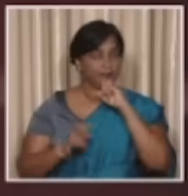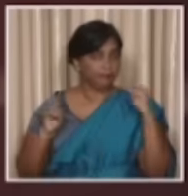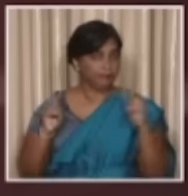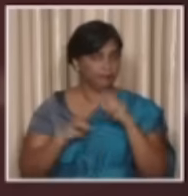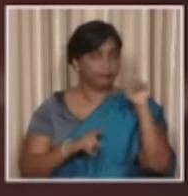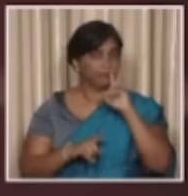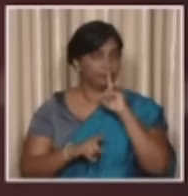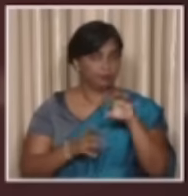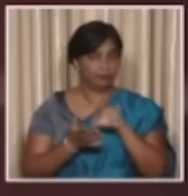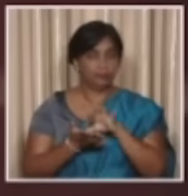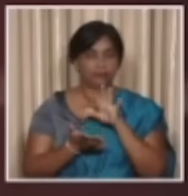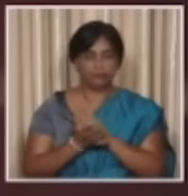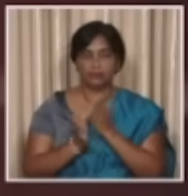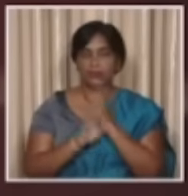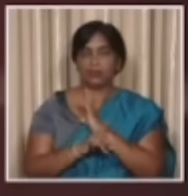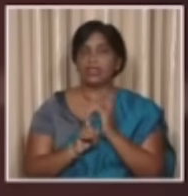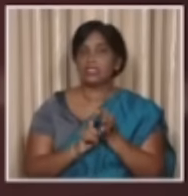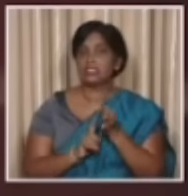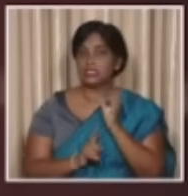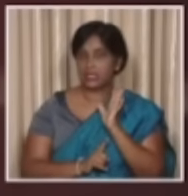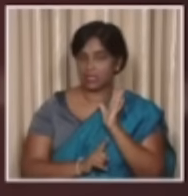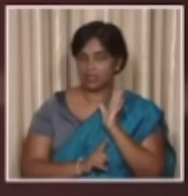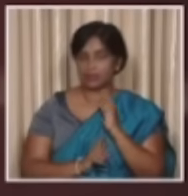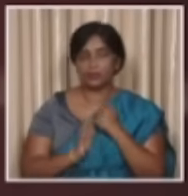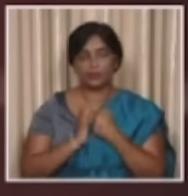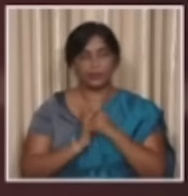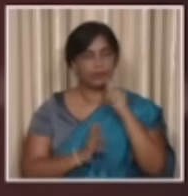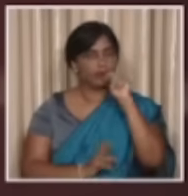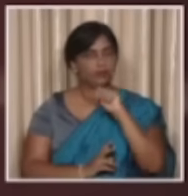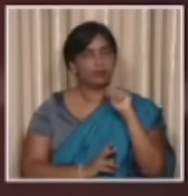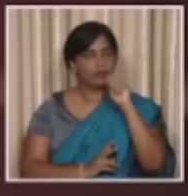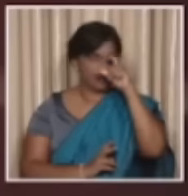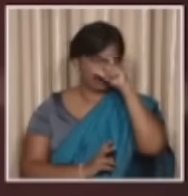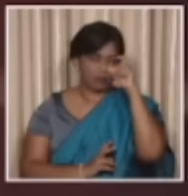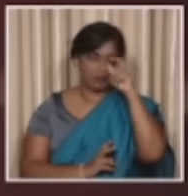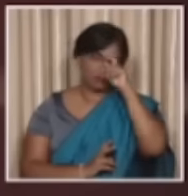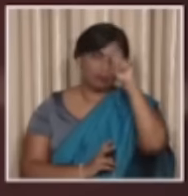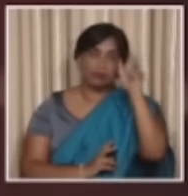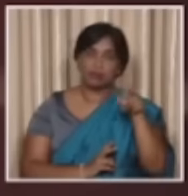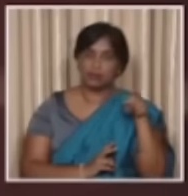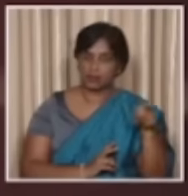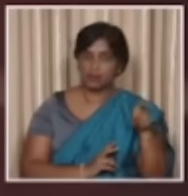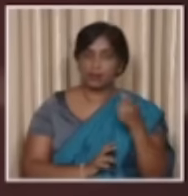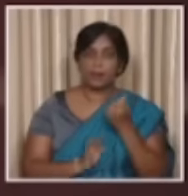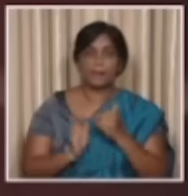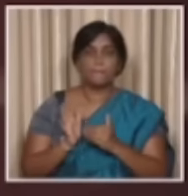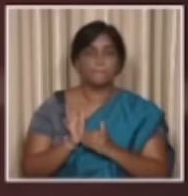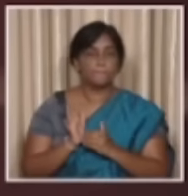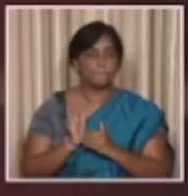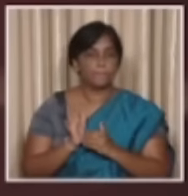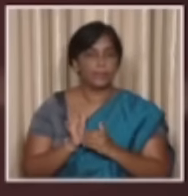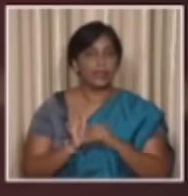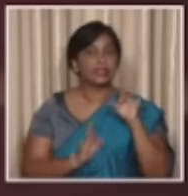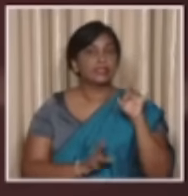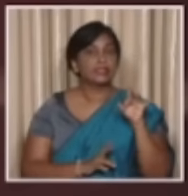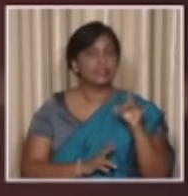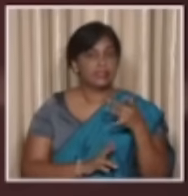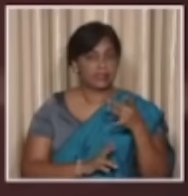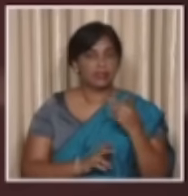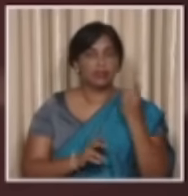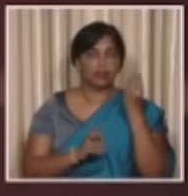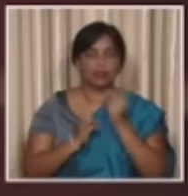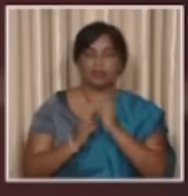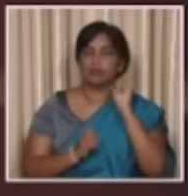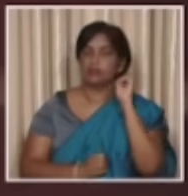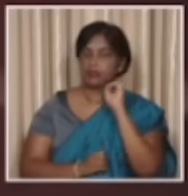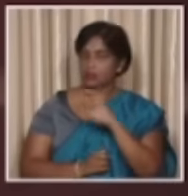ශ්‍රේෂ්ඨාධිකරණයේ නියෝග කරලා තියෙනවා හිටපු ජනාධිපති ගරු මෛත්‍රීපාල සිරිසේන මැතිතුමාට රුපියල් මිලියන 100ක මුදලක්